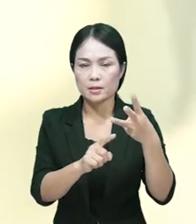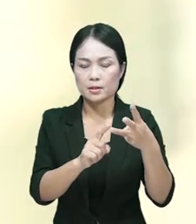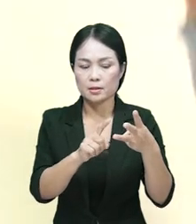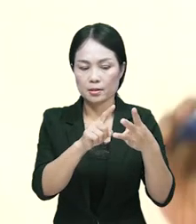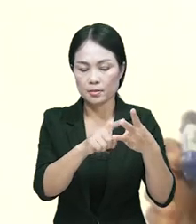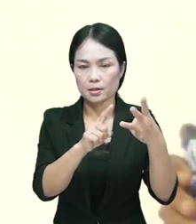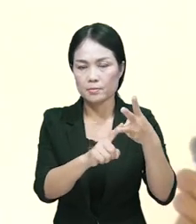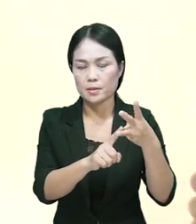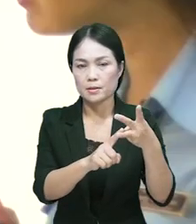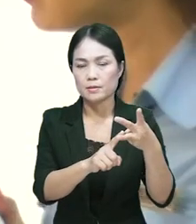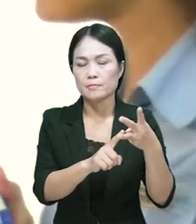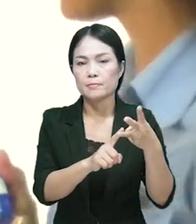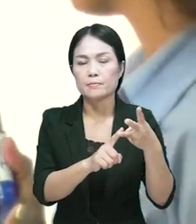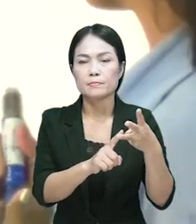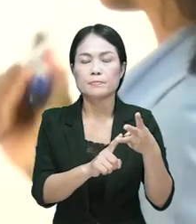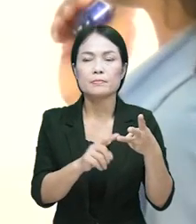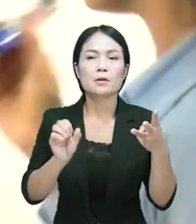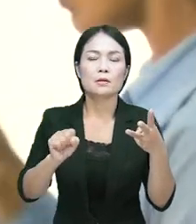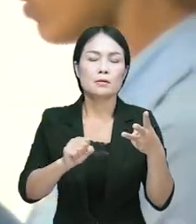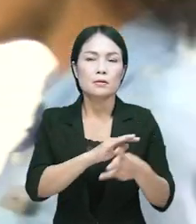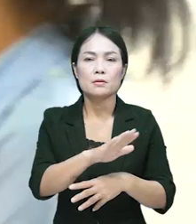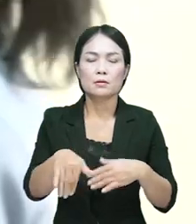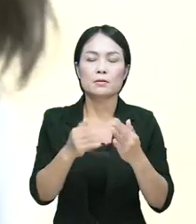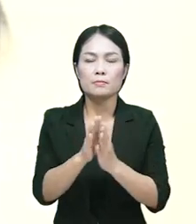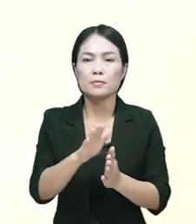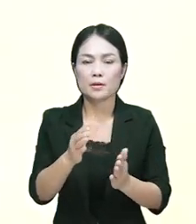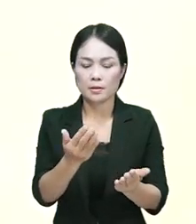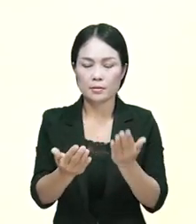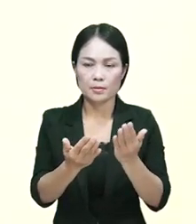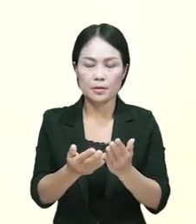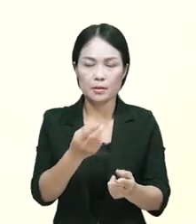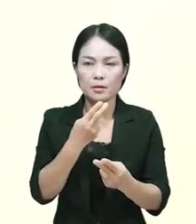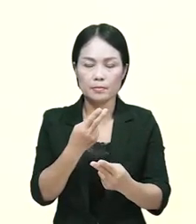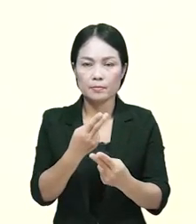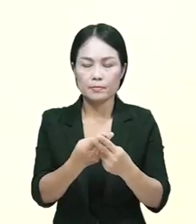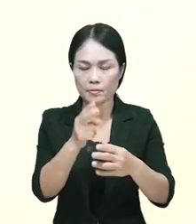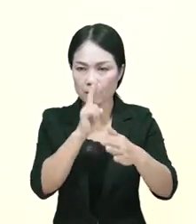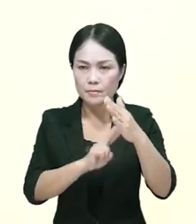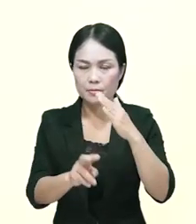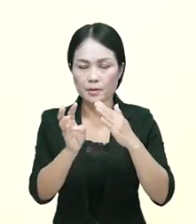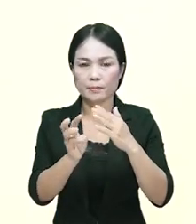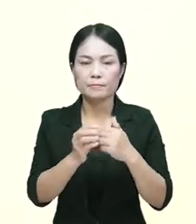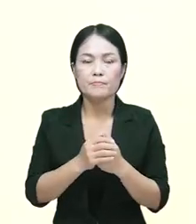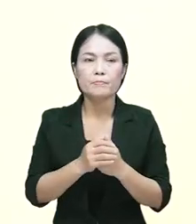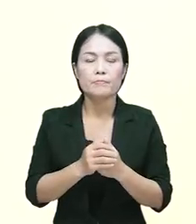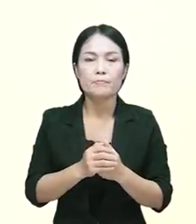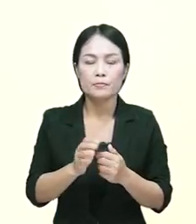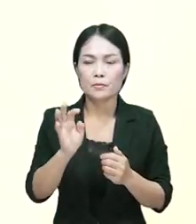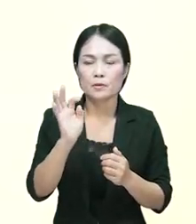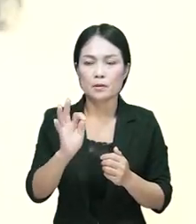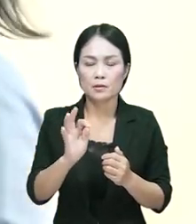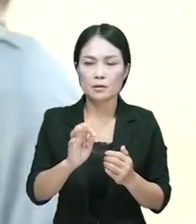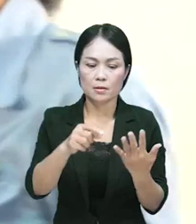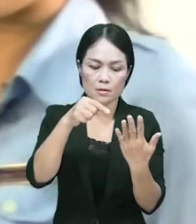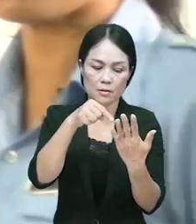កប្រើមួយហើយណាកូនណាចាអរគុណកូនសំផ្ទៀងចម្លើយដល់កូនទាយតិចមើលចាវស្រ